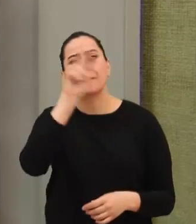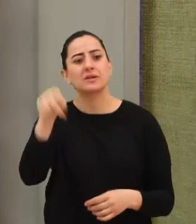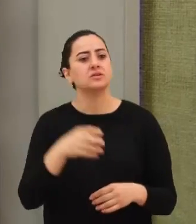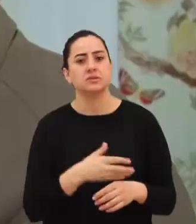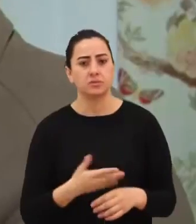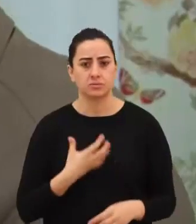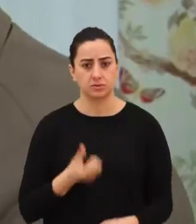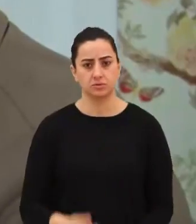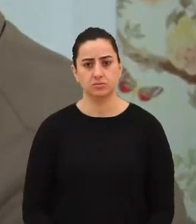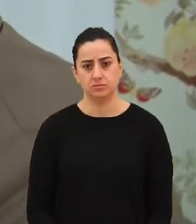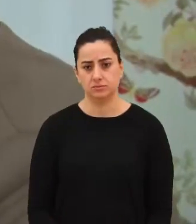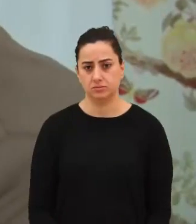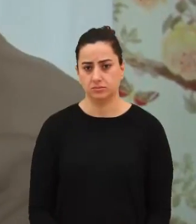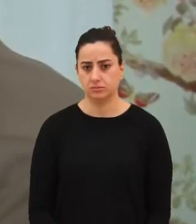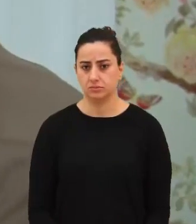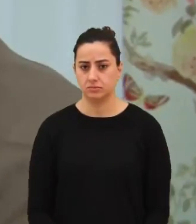kaçıyor der.